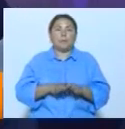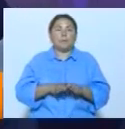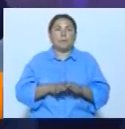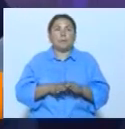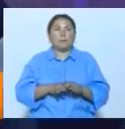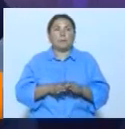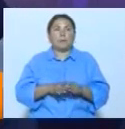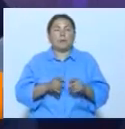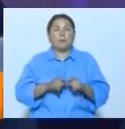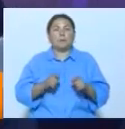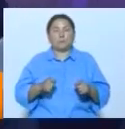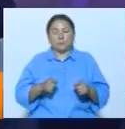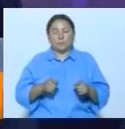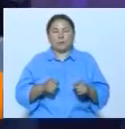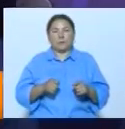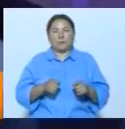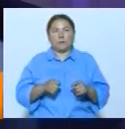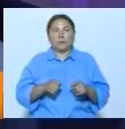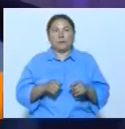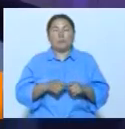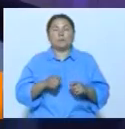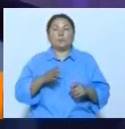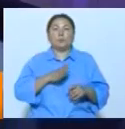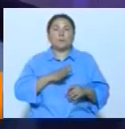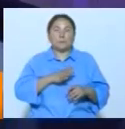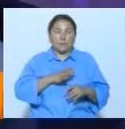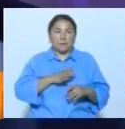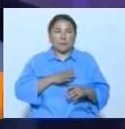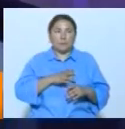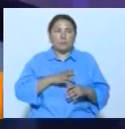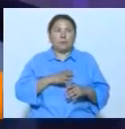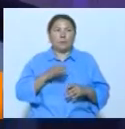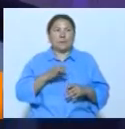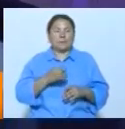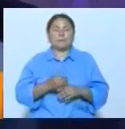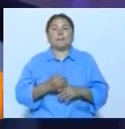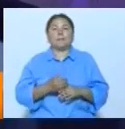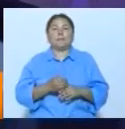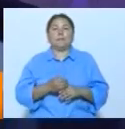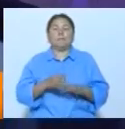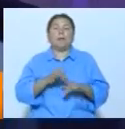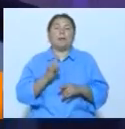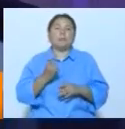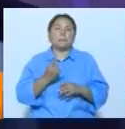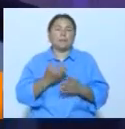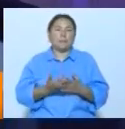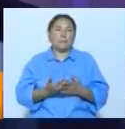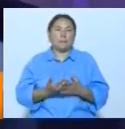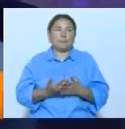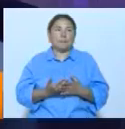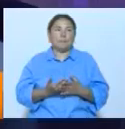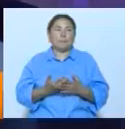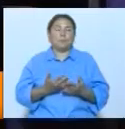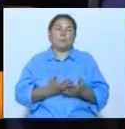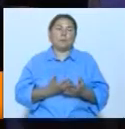баланың арақашықтығы бір біріне сөйлеген сөзі ашық болса, ешқандай құпия болмаса, ертең олар баласы да мықты болады, әкесі де мықты болады